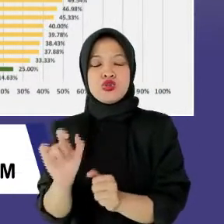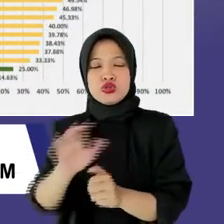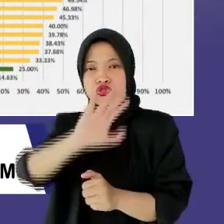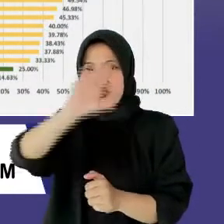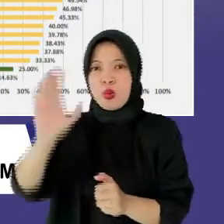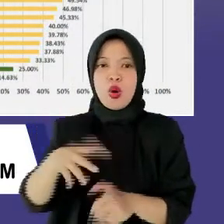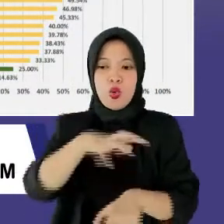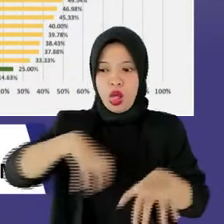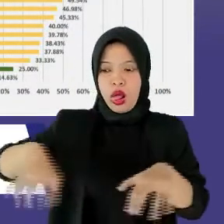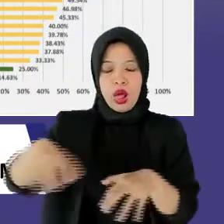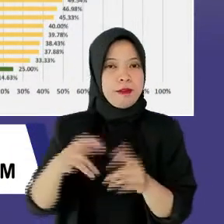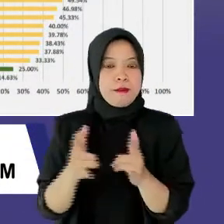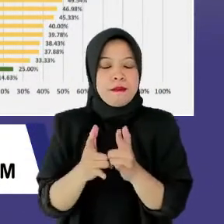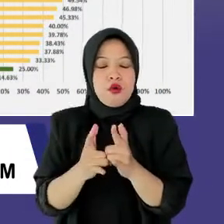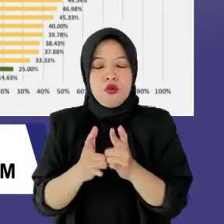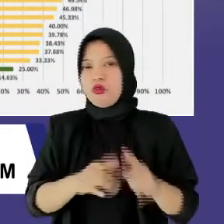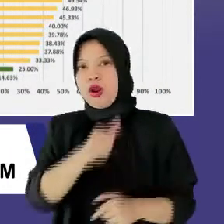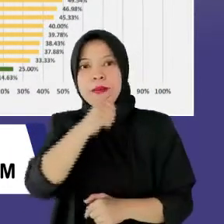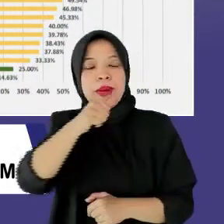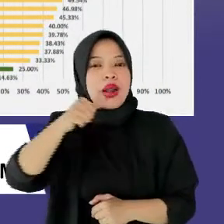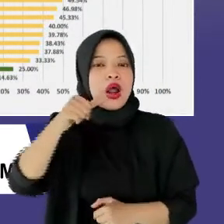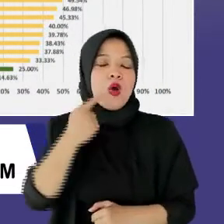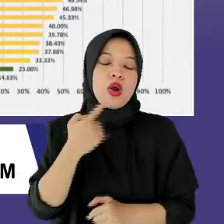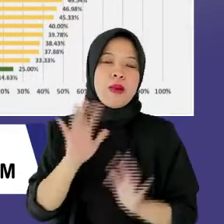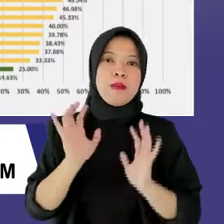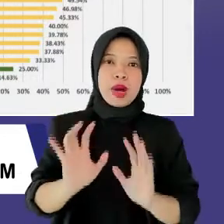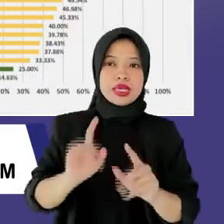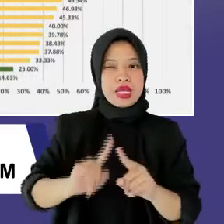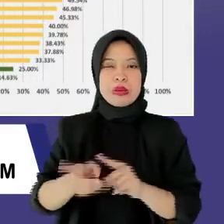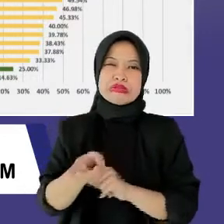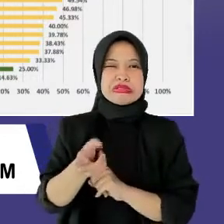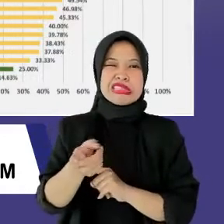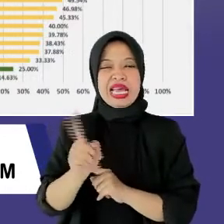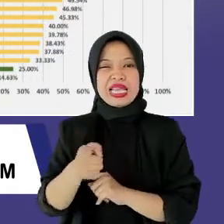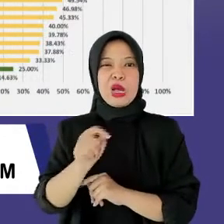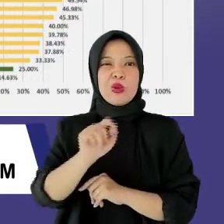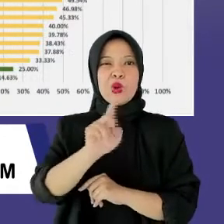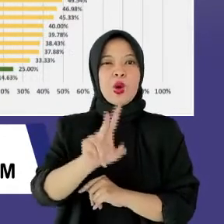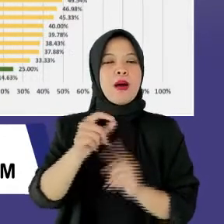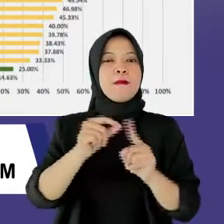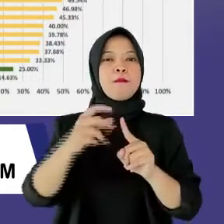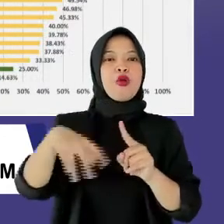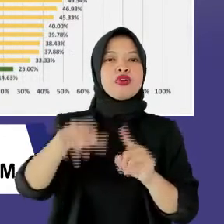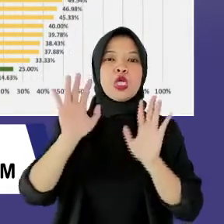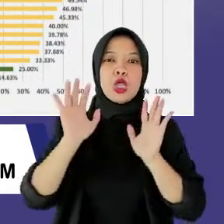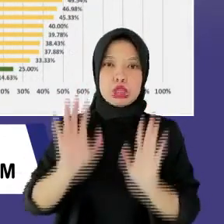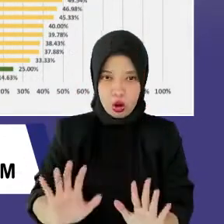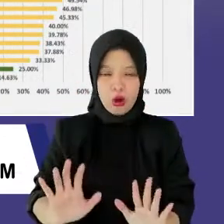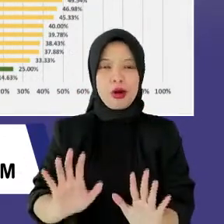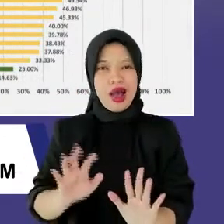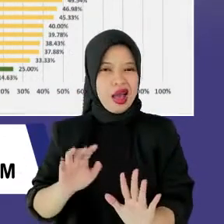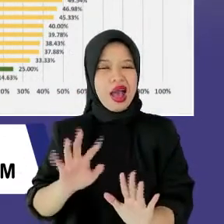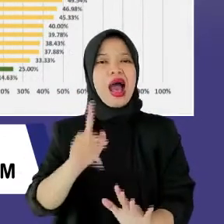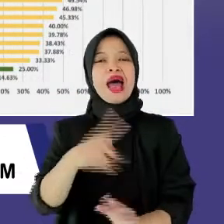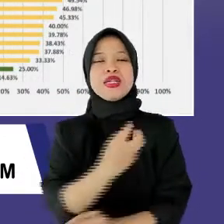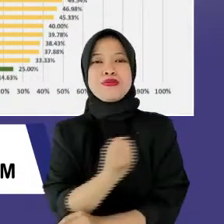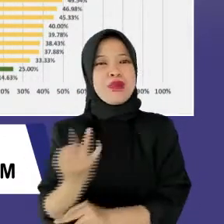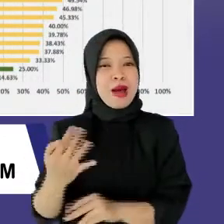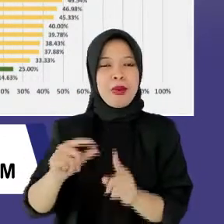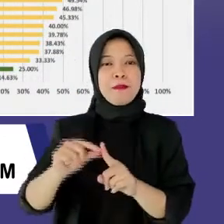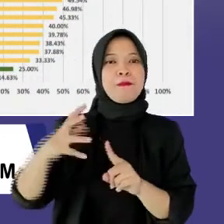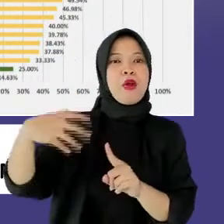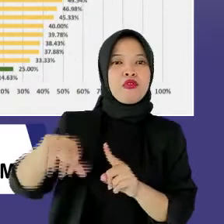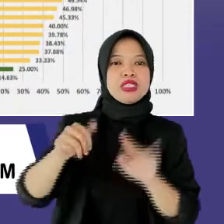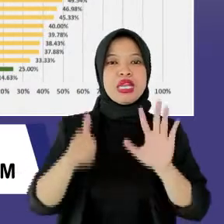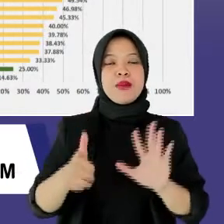yang merah Dokter Lula. Pekan-pekan sebelumnya itu merahnya jauh lebih banyak. Sekarang sudah tinggal 2 provinsi saja, masih ada beberapa provinsi